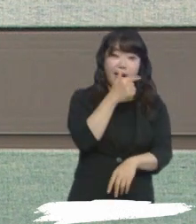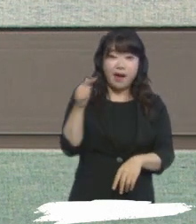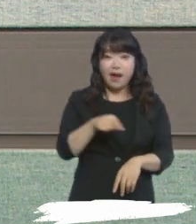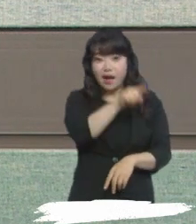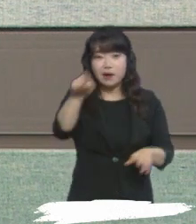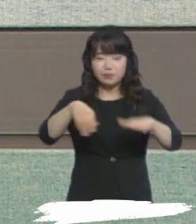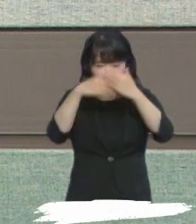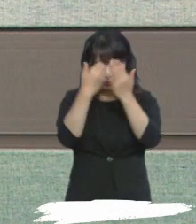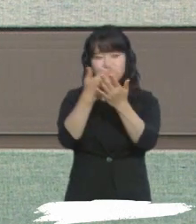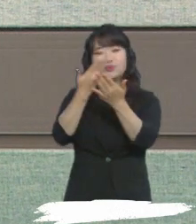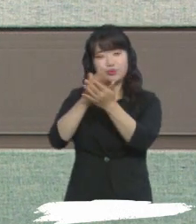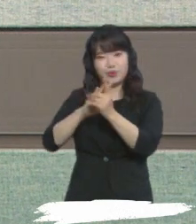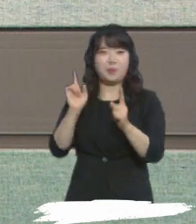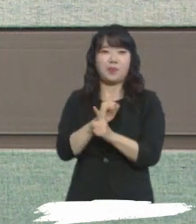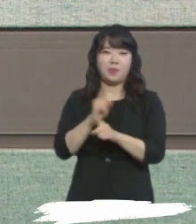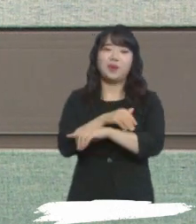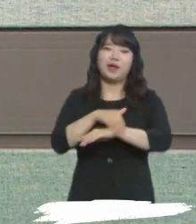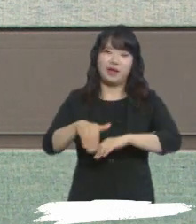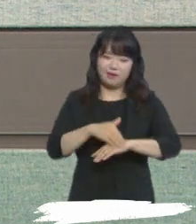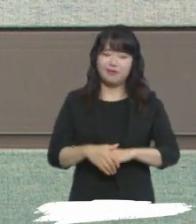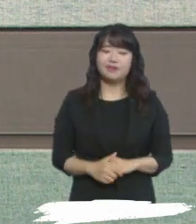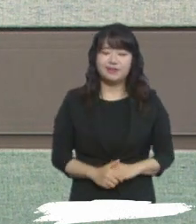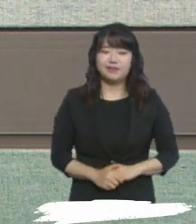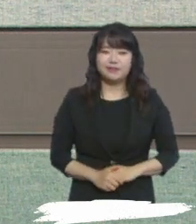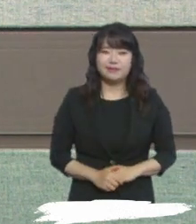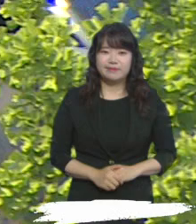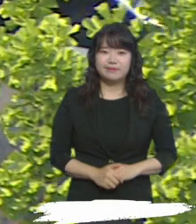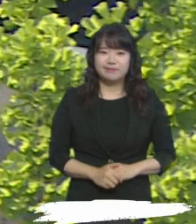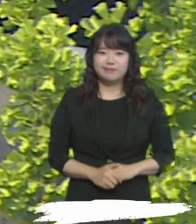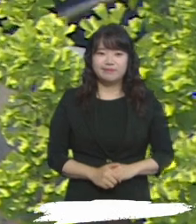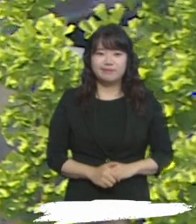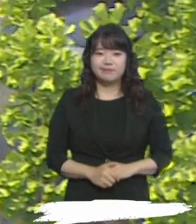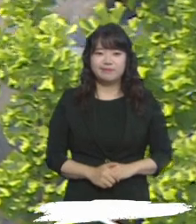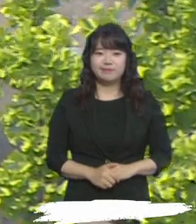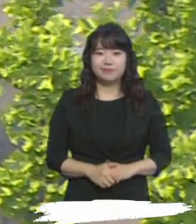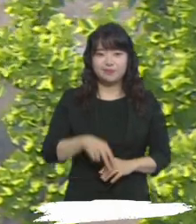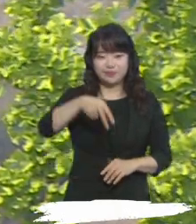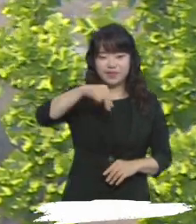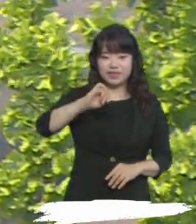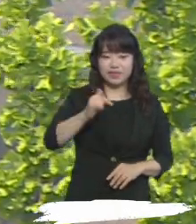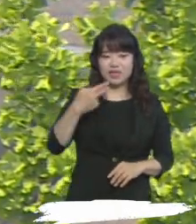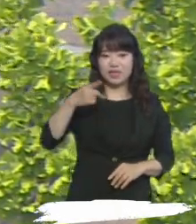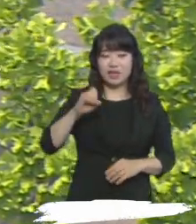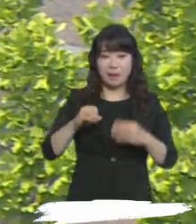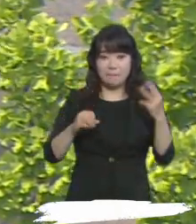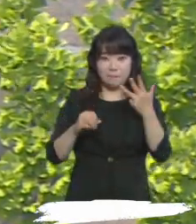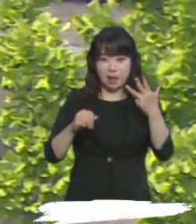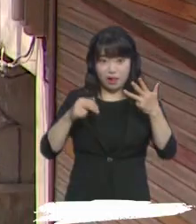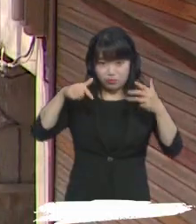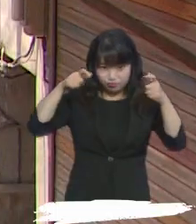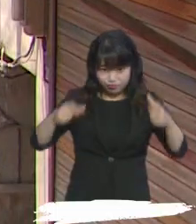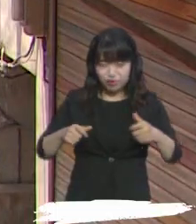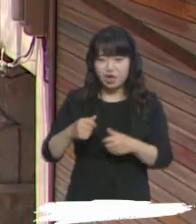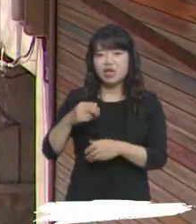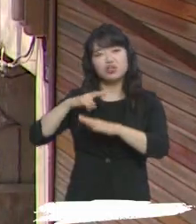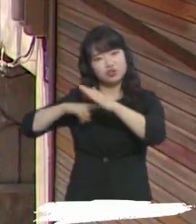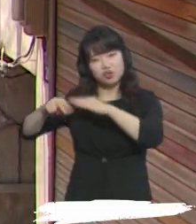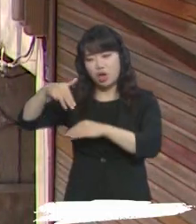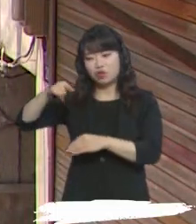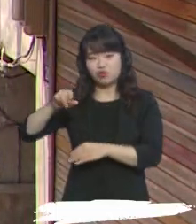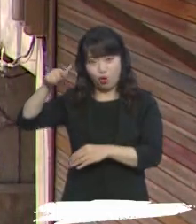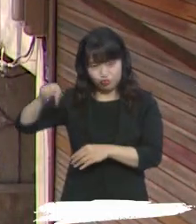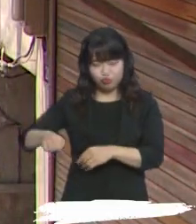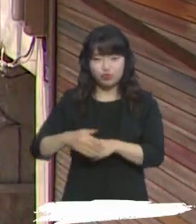불편들이 개선이 되는 효과가 있을 걸로 보입니다. 신당 8구역은 지하철 청구역과 인접해 있으며